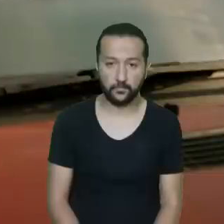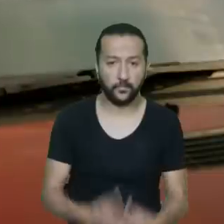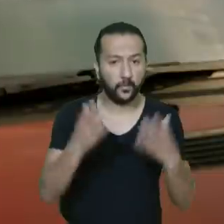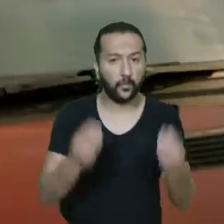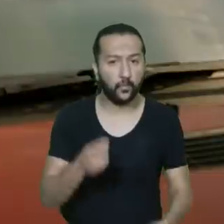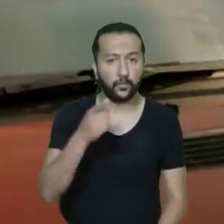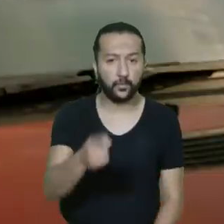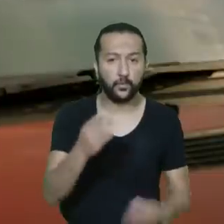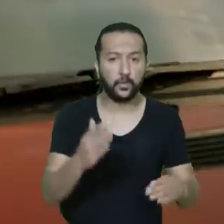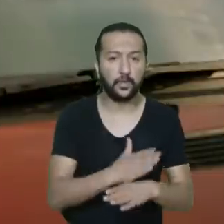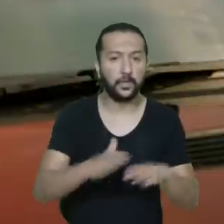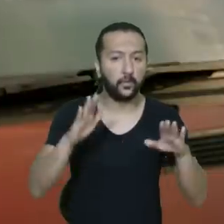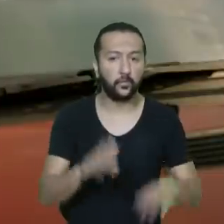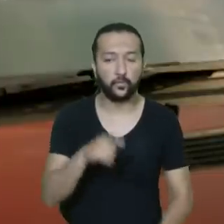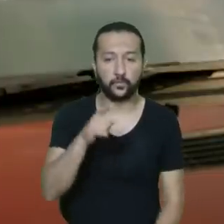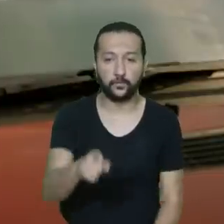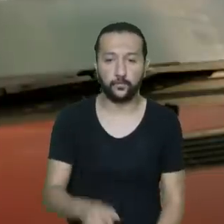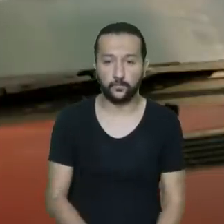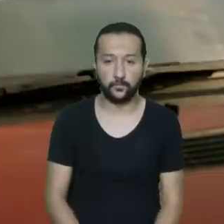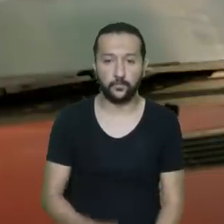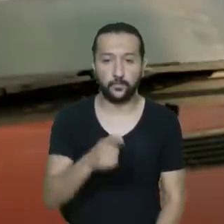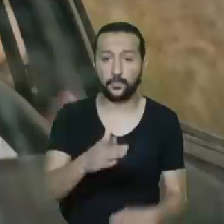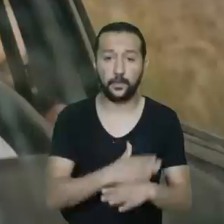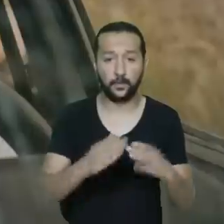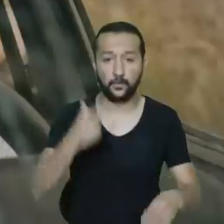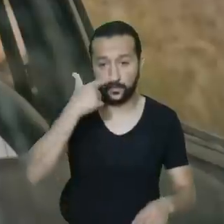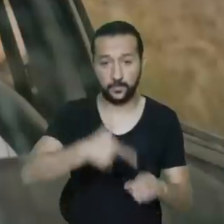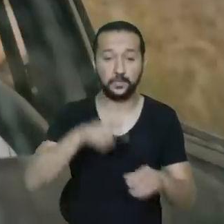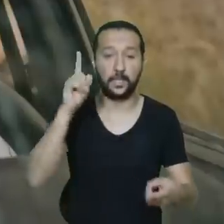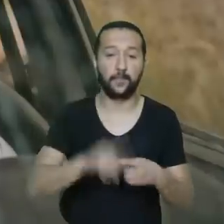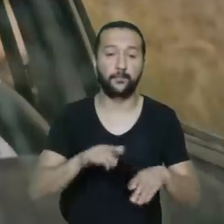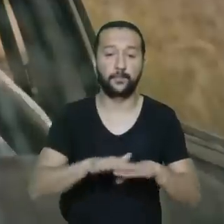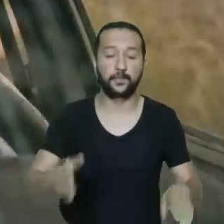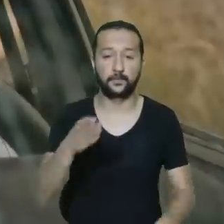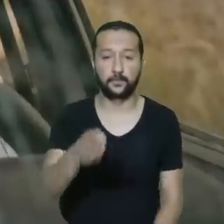Ne oldu lan? Neden durdun? Neden olacak? Benzini bitti.